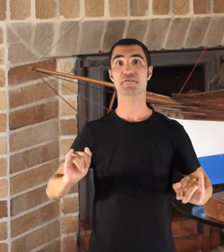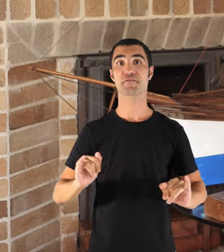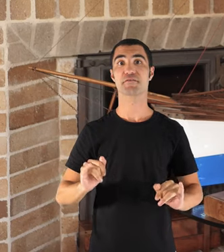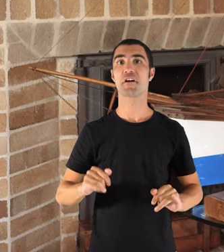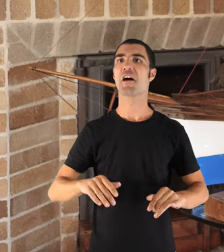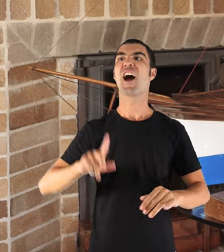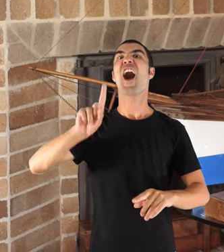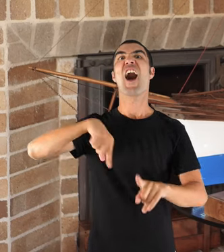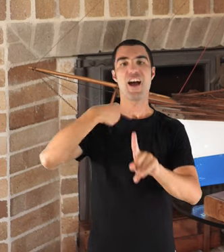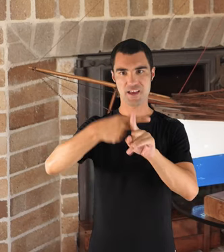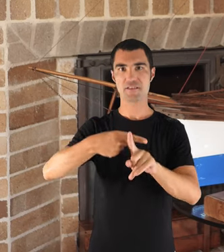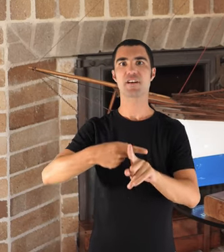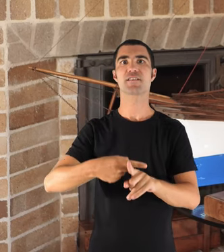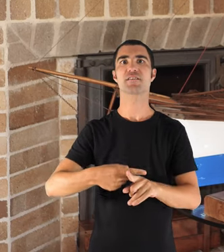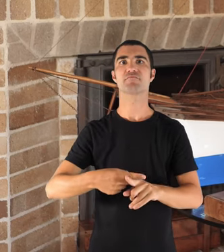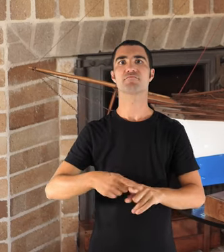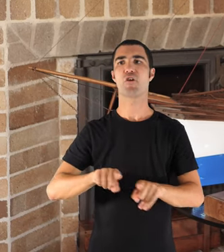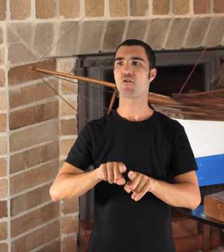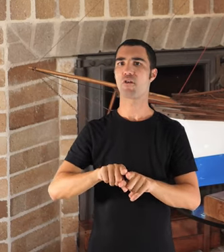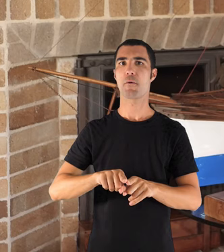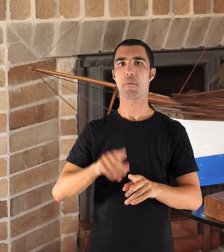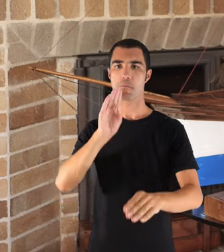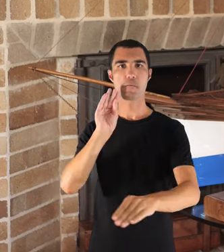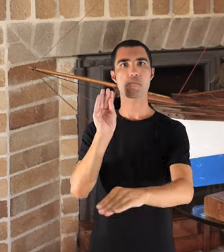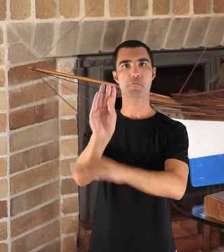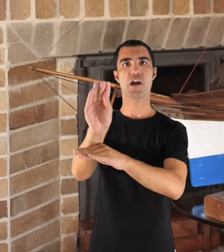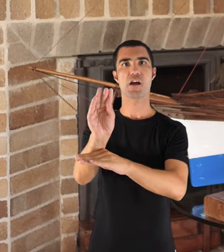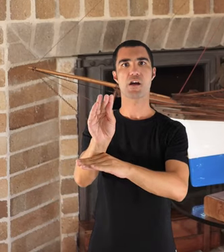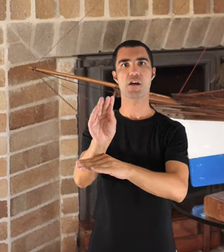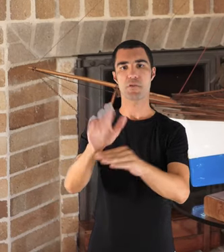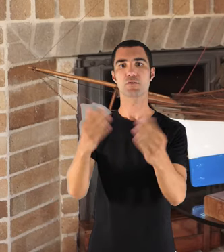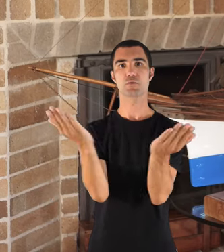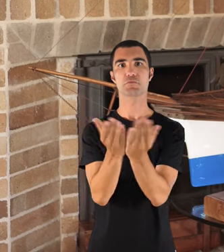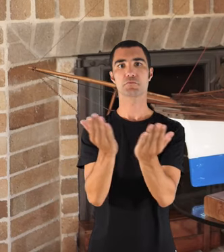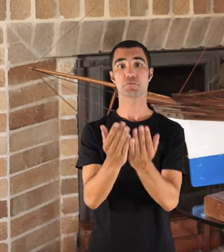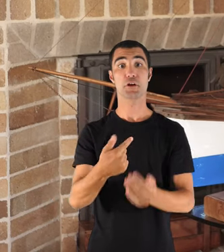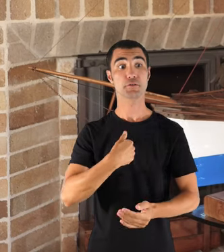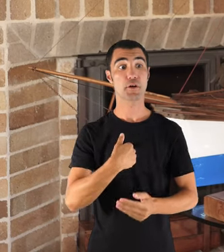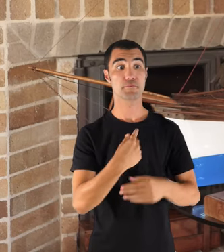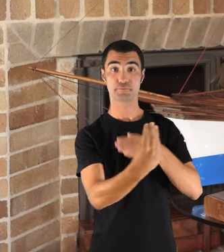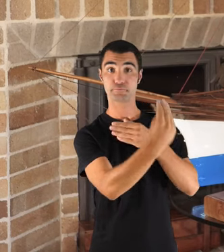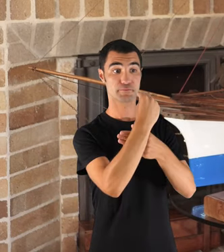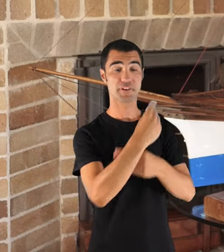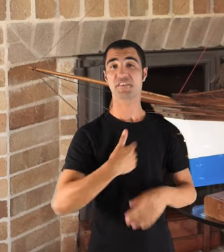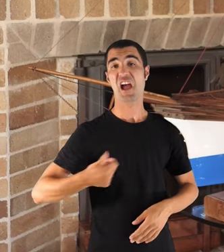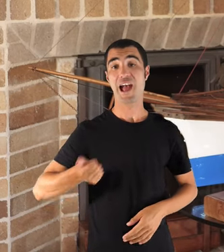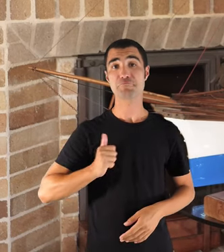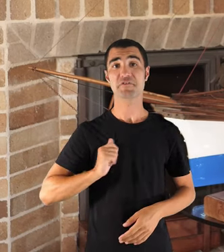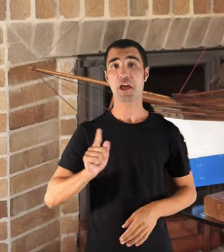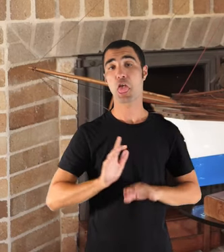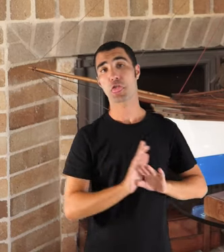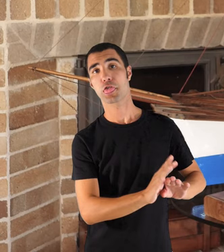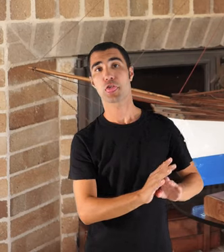i tot me daven una beca que per cert no vaig poder aprofitar